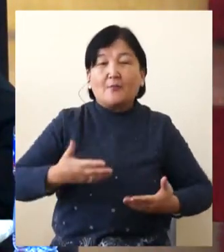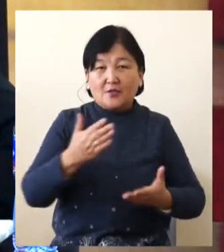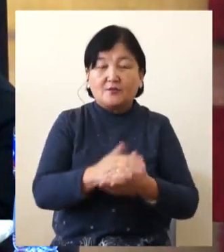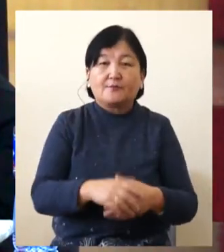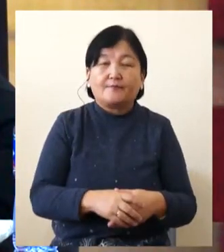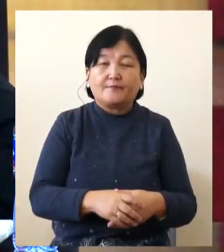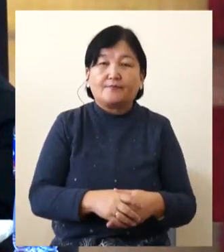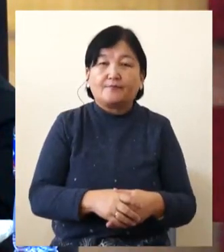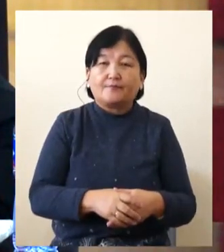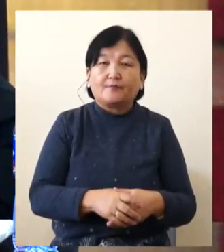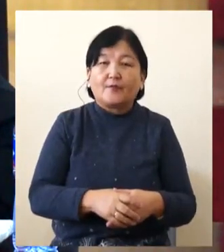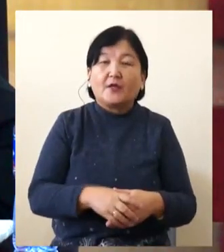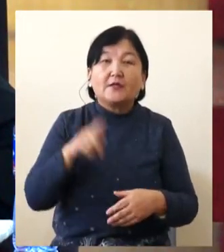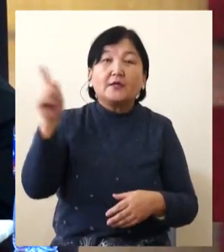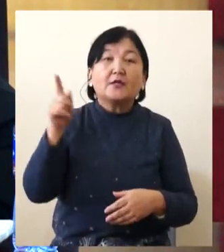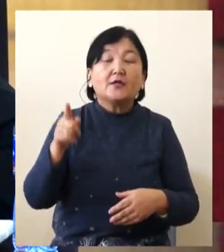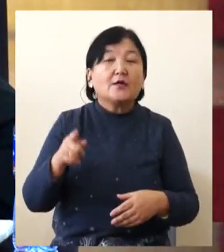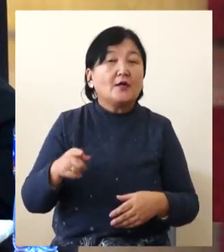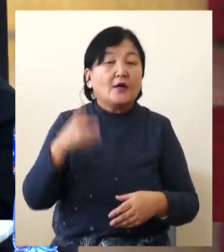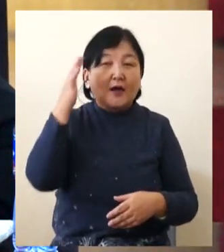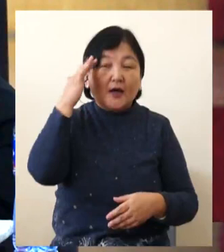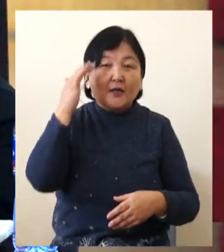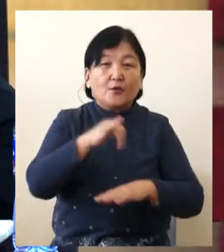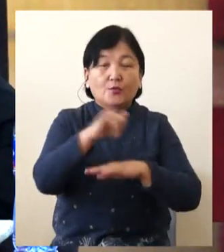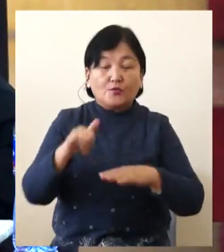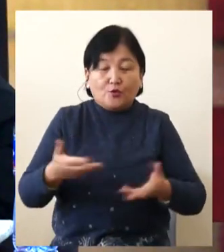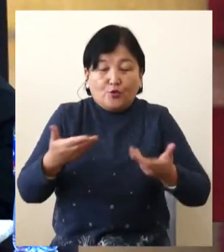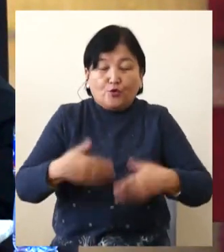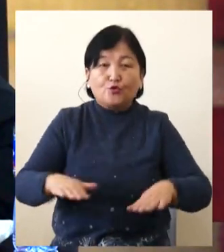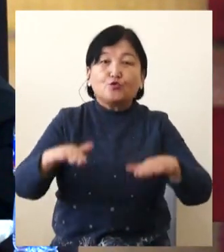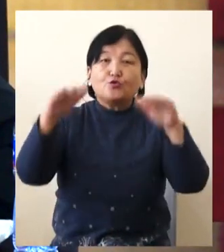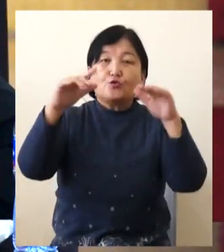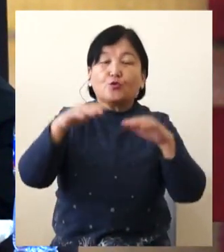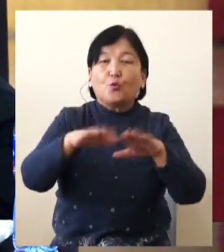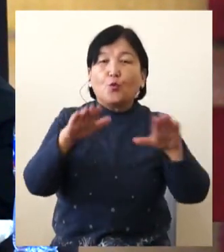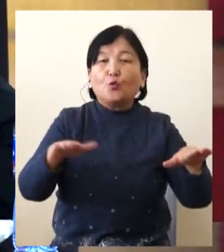гэхээр тэнд төрж өссөн хүүхдүүд чинь тэдний хүн болчихвэн.